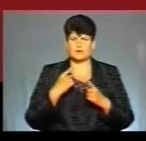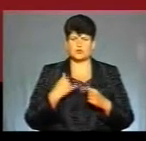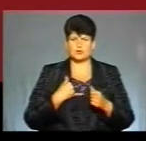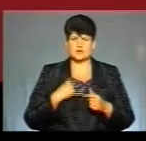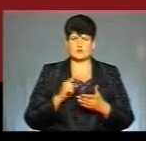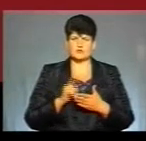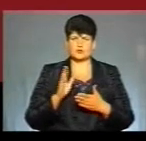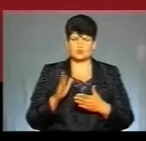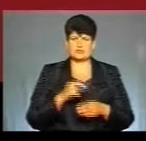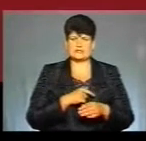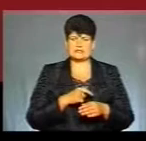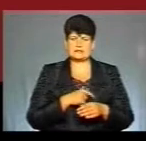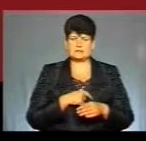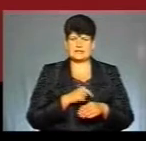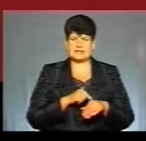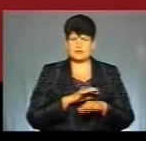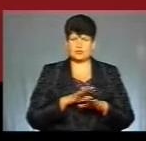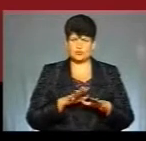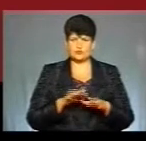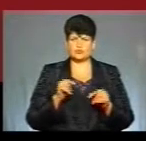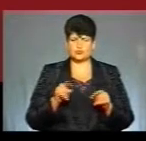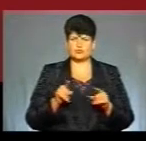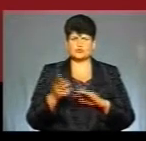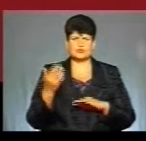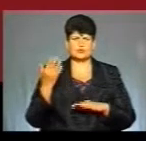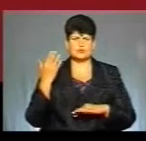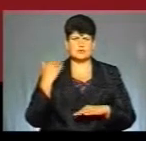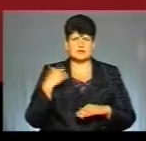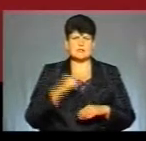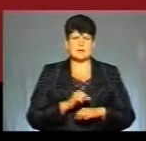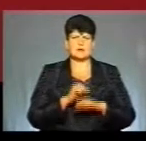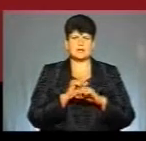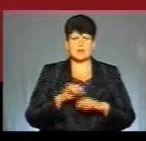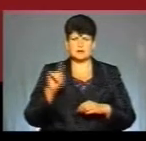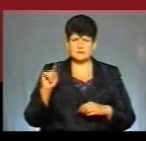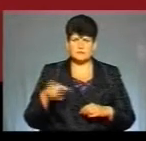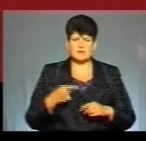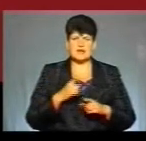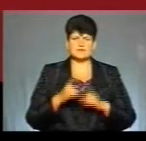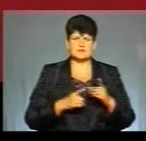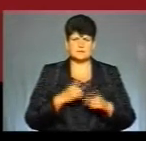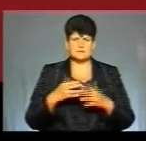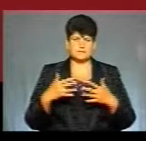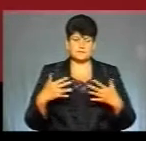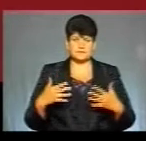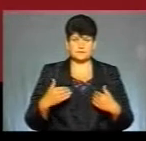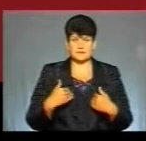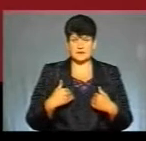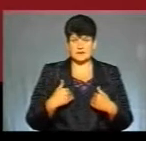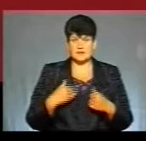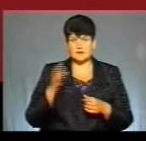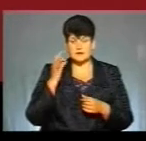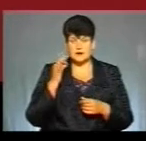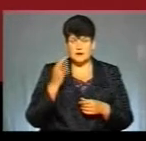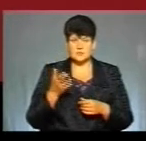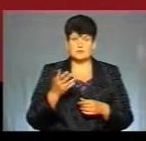бути депутатська недоторканність, тому що колись там ще Майдан вимагав зміни і всього остального. Так я їм нагадував